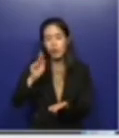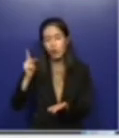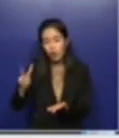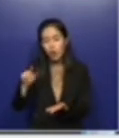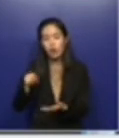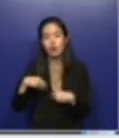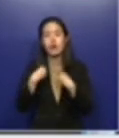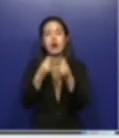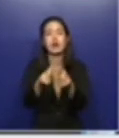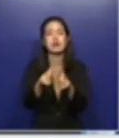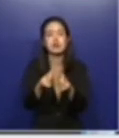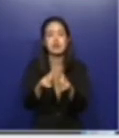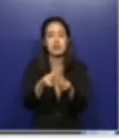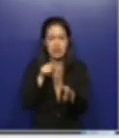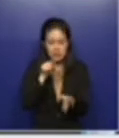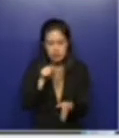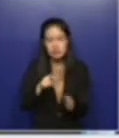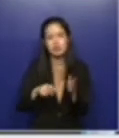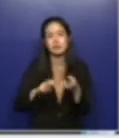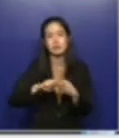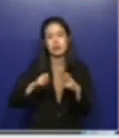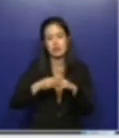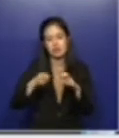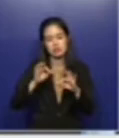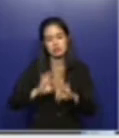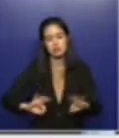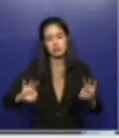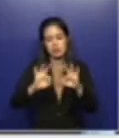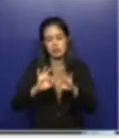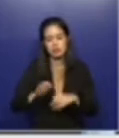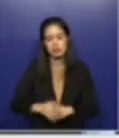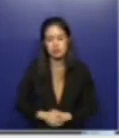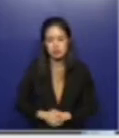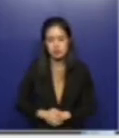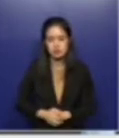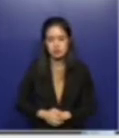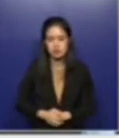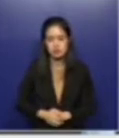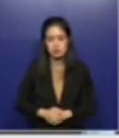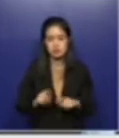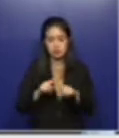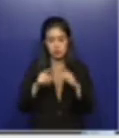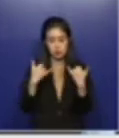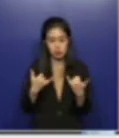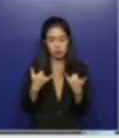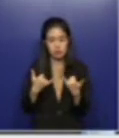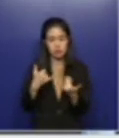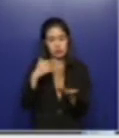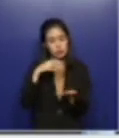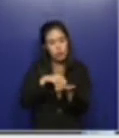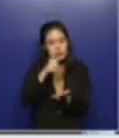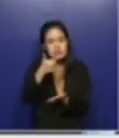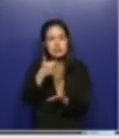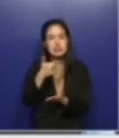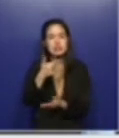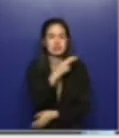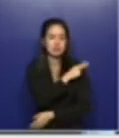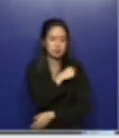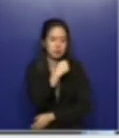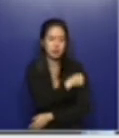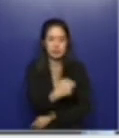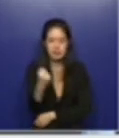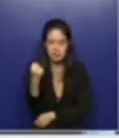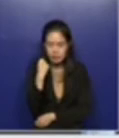ค.อันนี้คือสาเหตุของปัญหาท่านประธานครับโชคดีนะครับที่เรามีระบบสาธารณสุขที่เข้มแข็งโชคดีที่พี่น้องประชาชนค